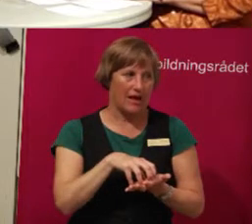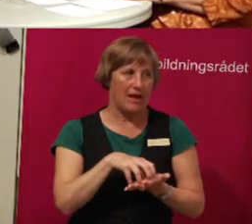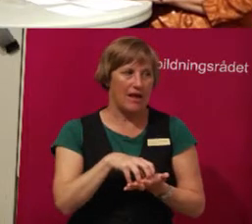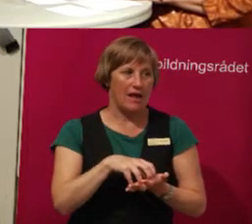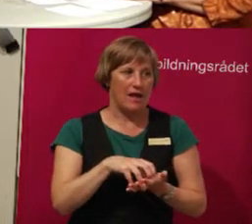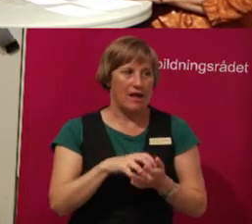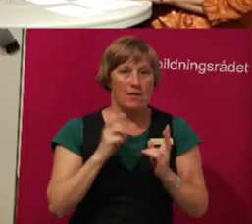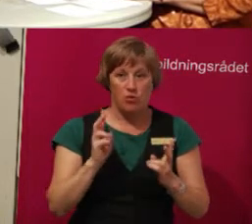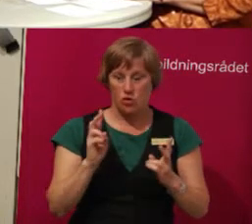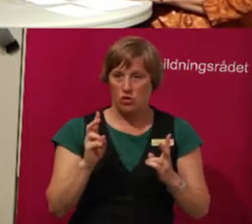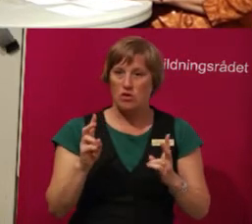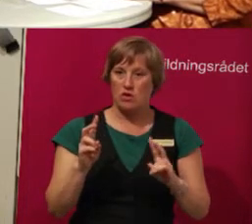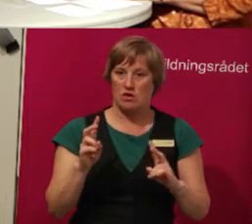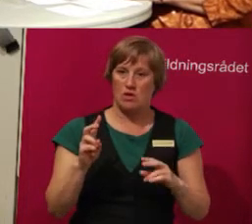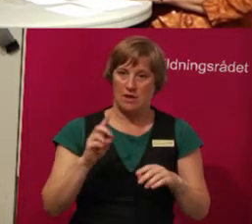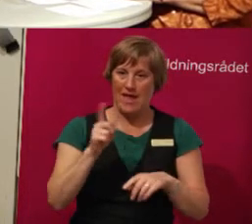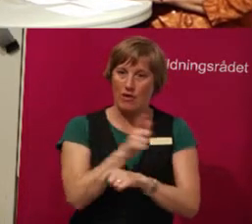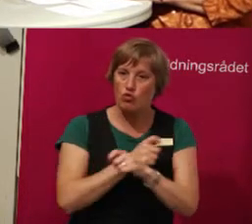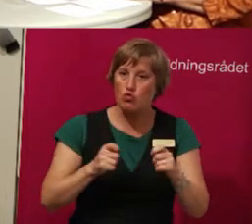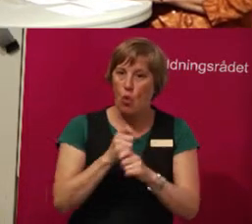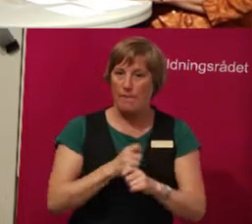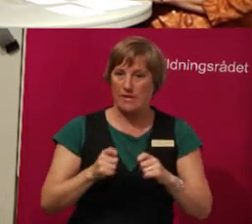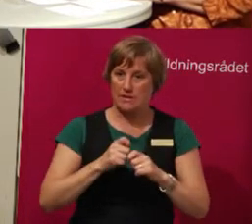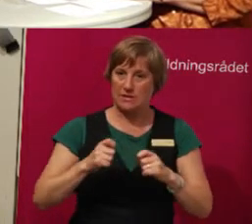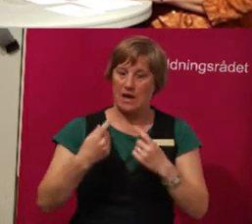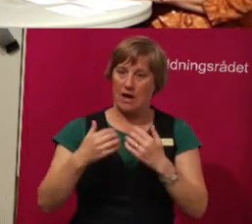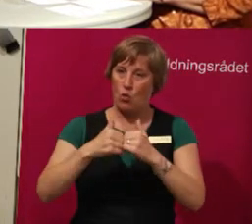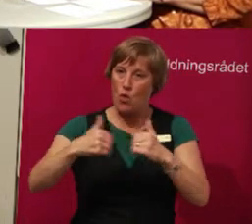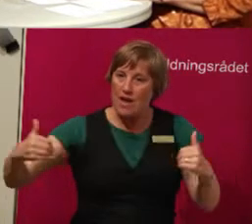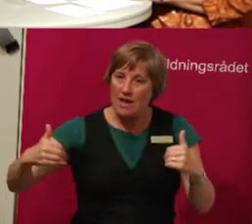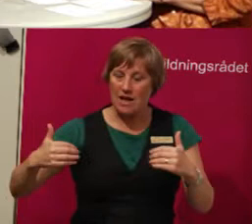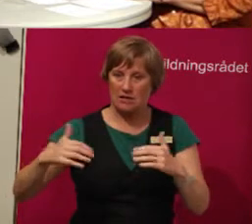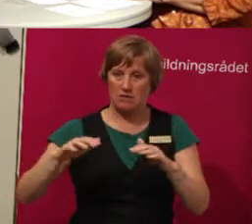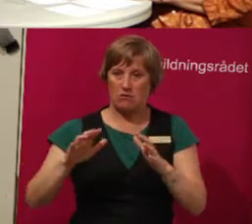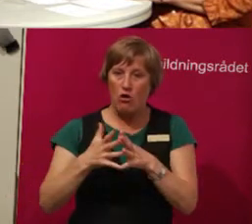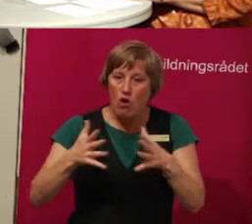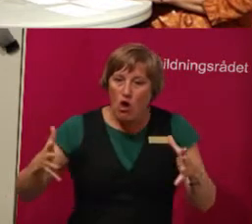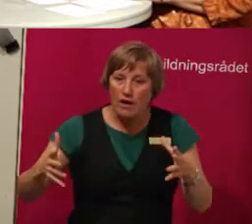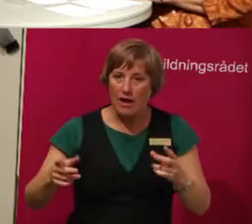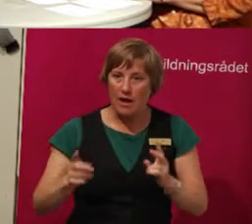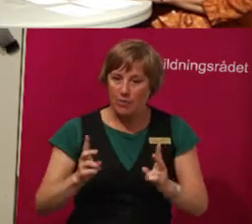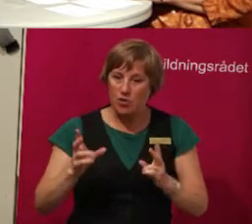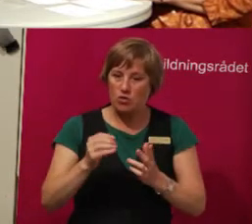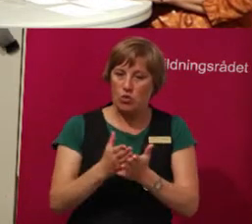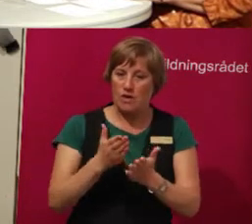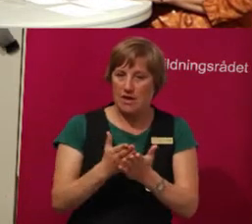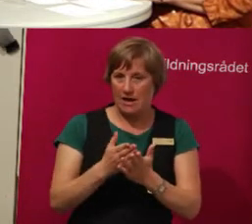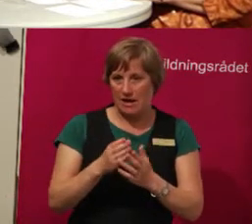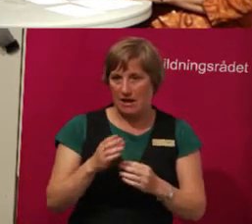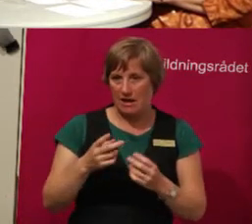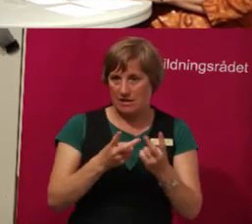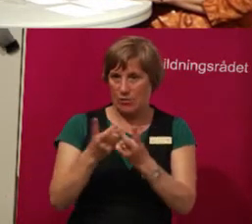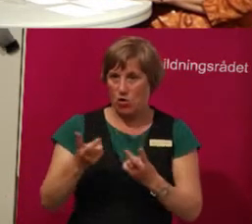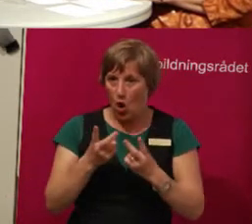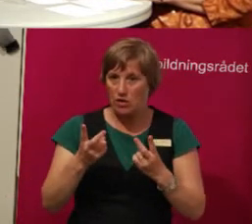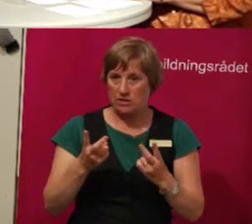med ökande klyftor, ekonomiska och kanske eventuellt också i demokratiskt perspektiv, ökande klyftor i vårt